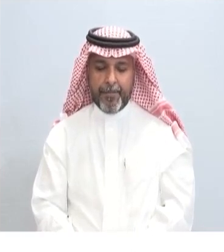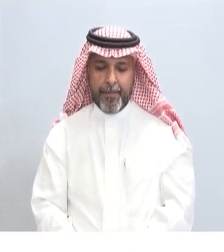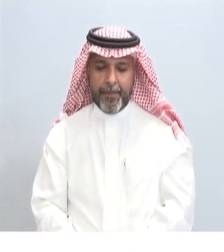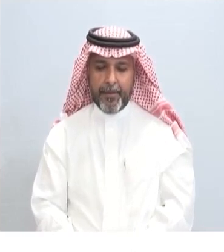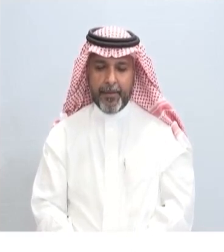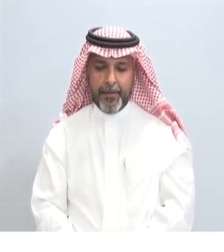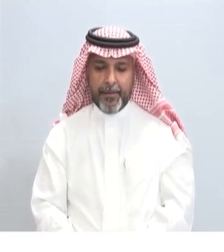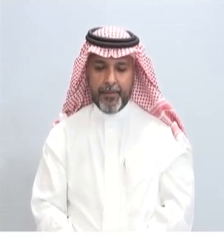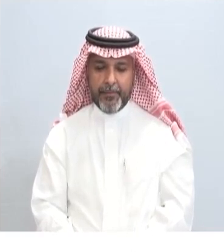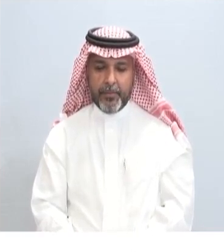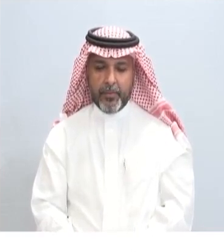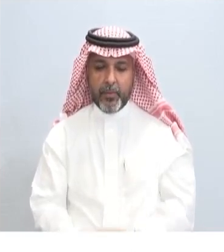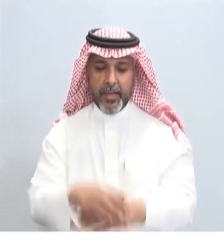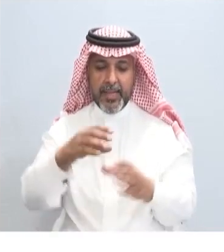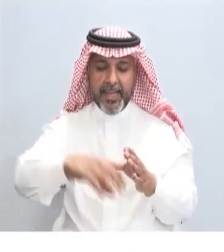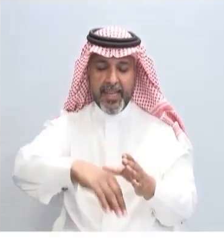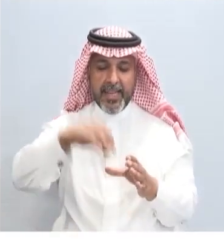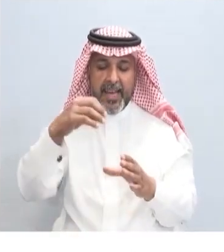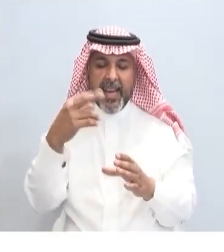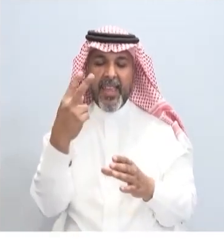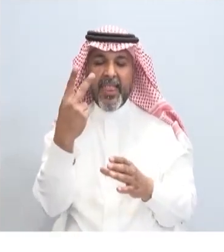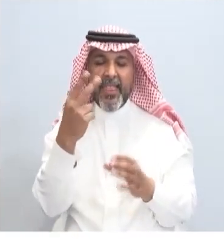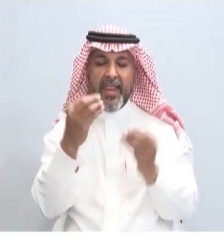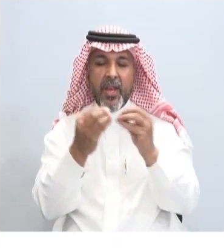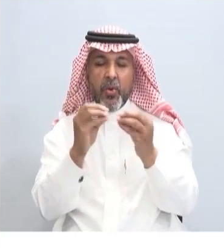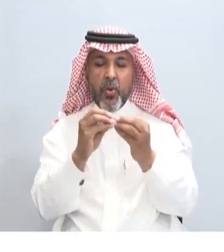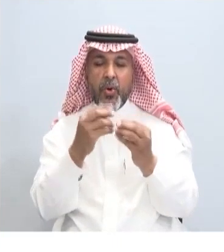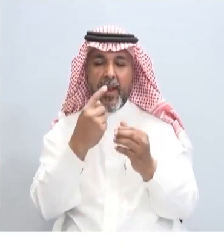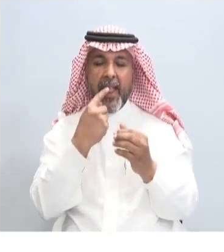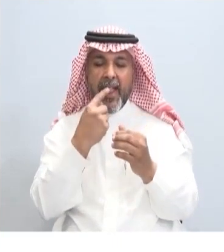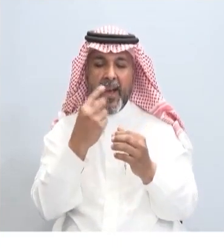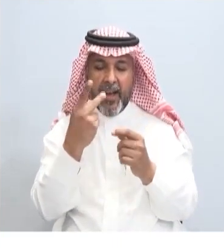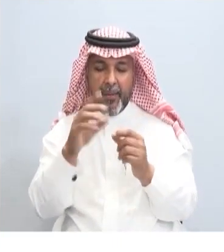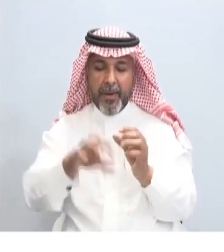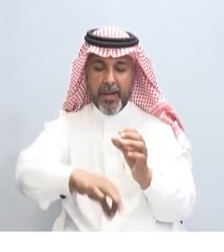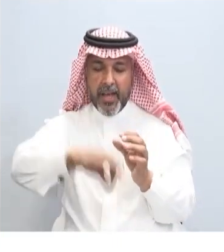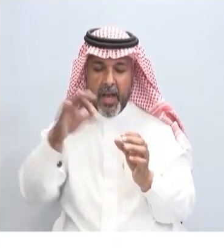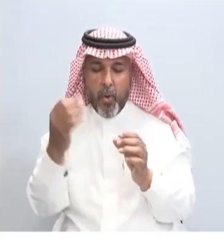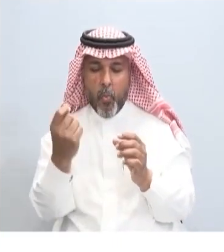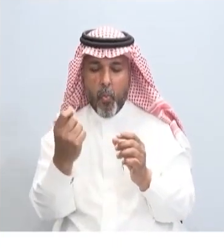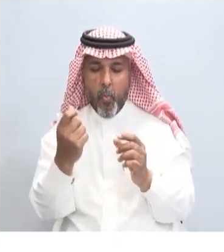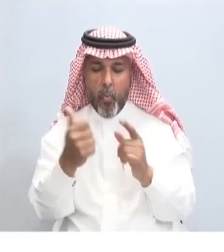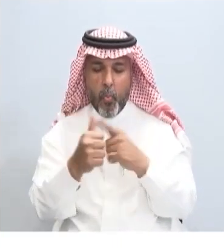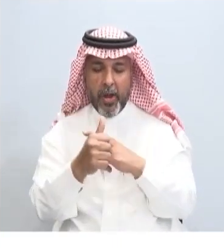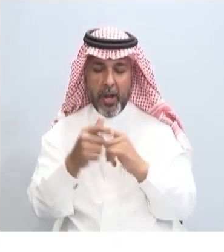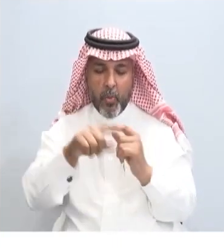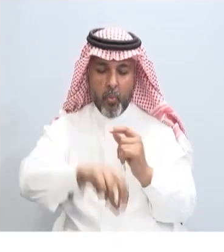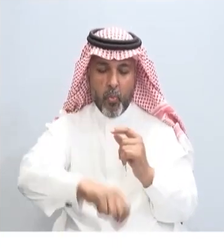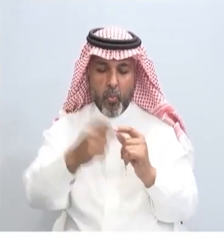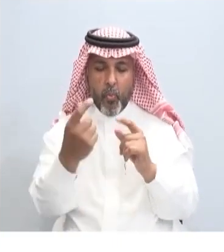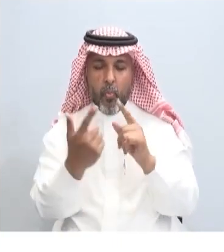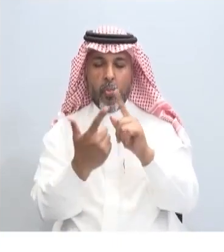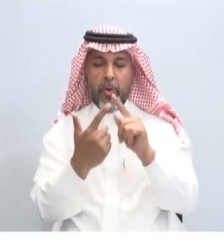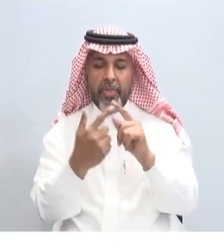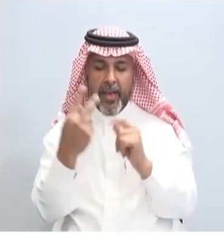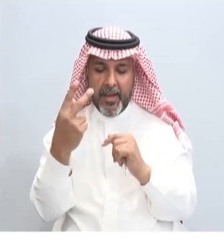مستقلتان وبالتالي هو يبغى انك تسحب بطاقه حمراء وحمراء فتقول خلاص اب